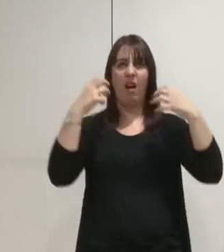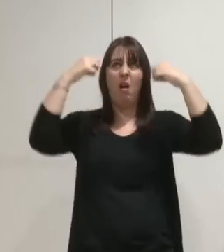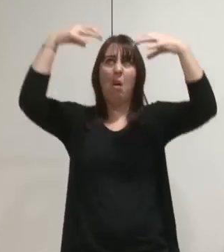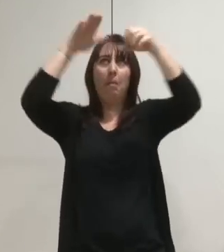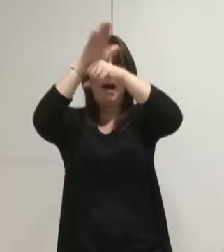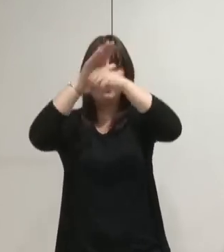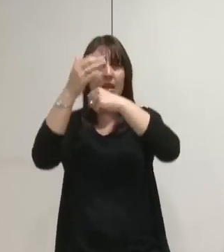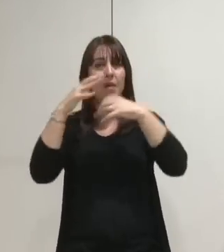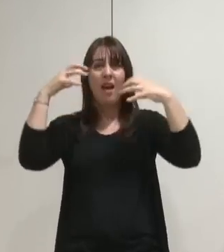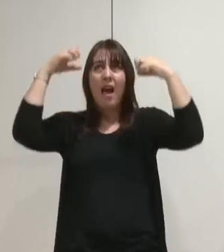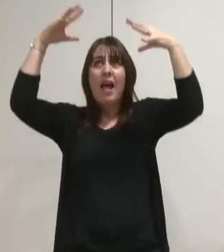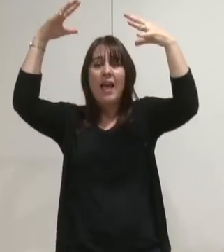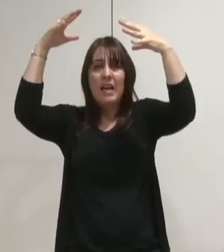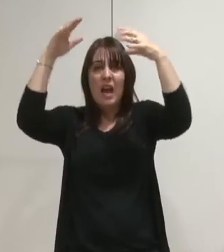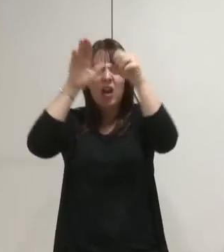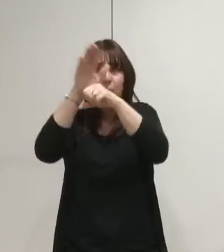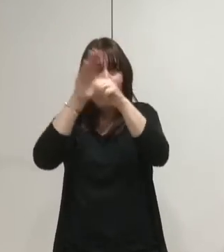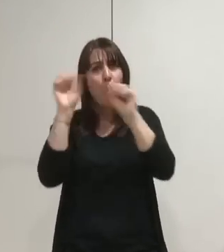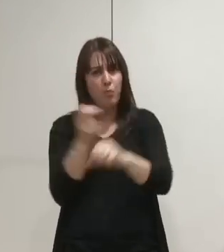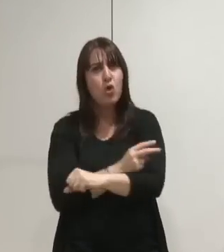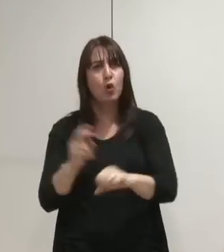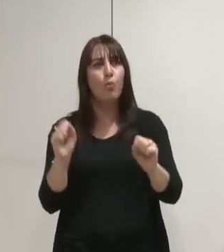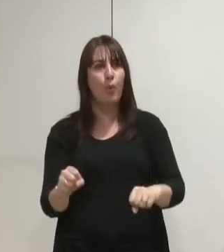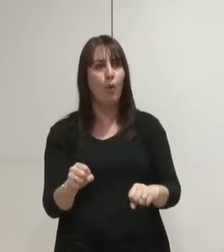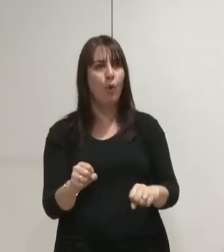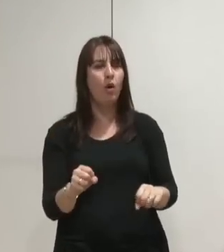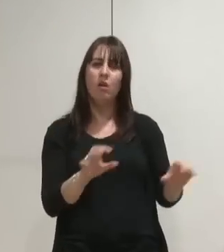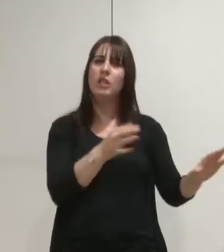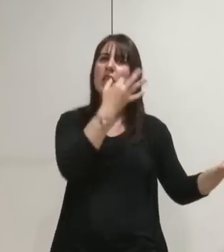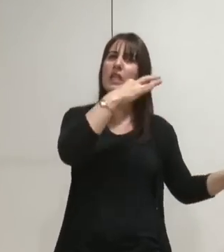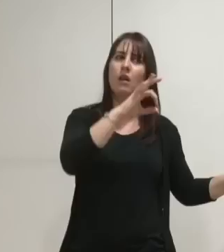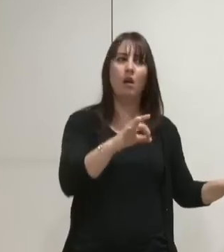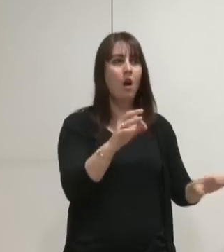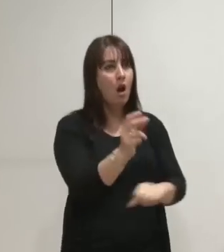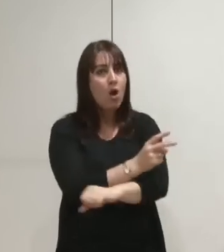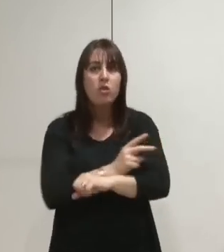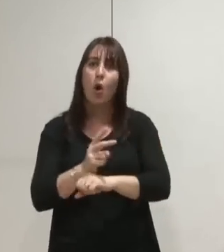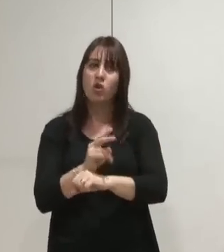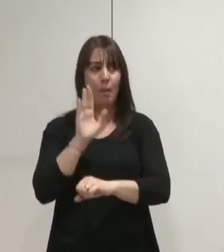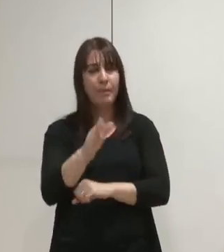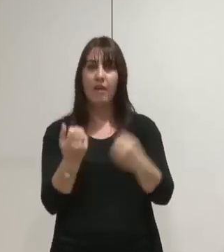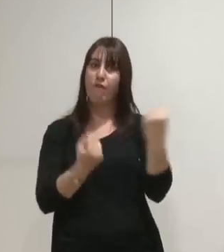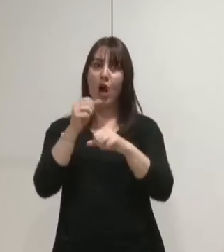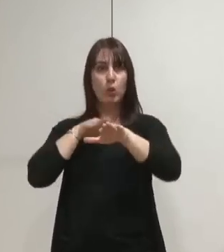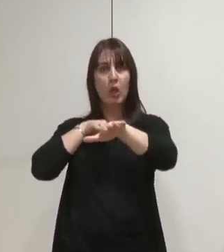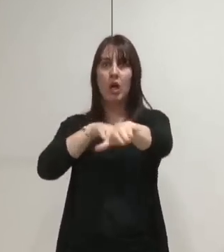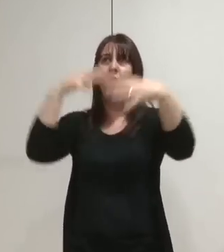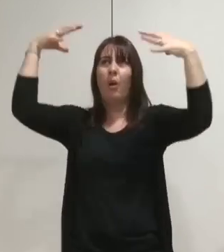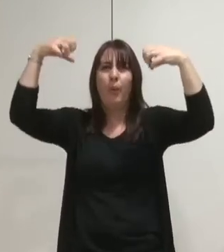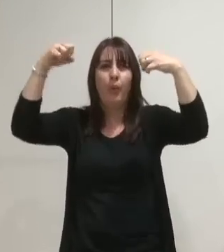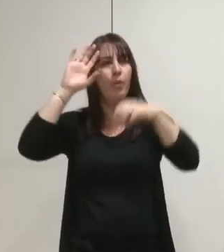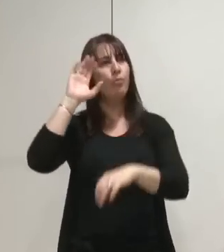sous-éclairage ça peut être aussi très dangereux ça peut être très dangereux pour la sécurité automobile ce n'est pas pour rien qu'en